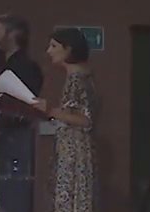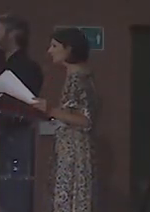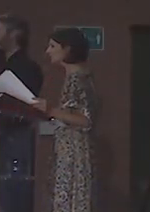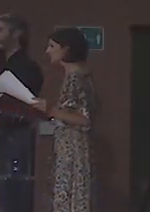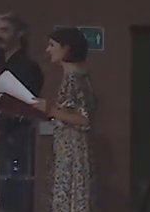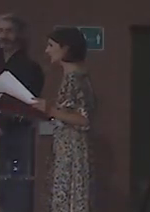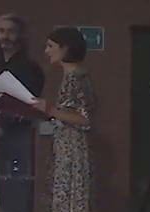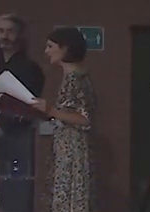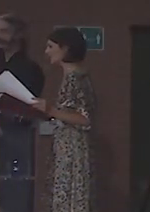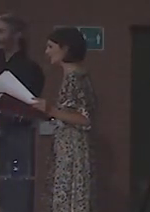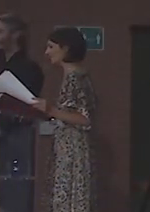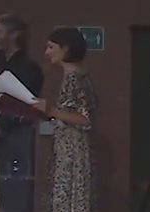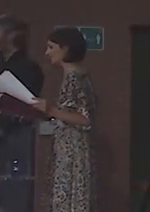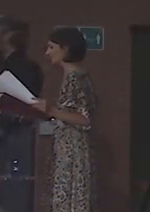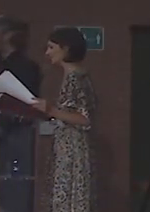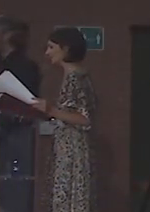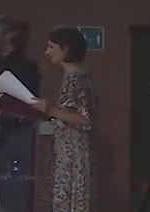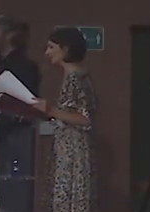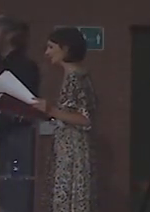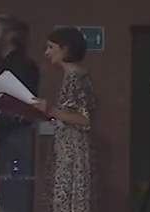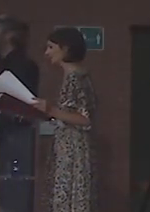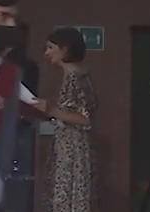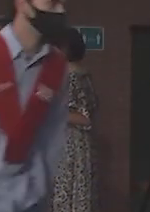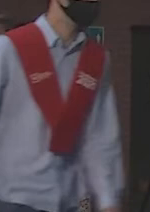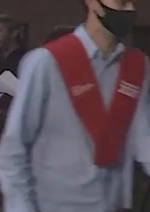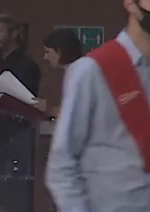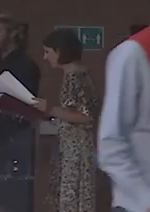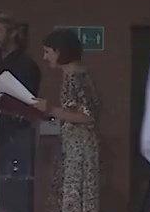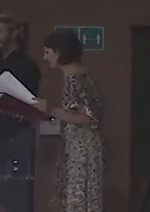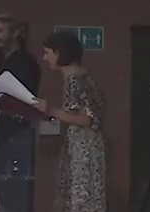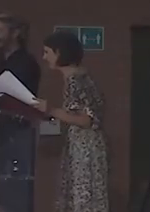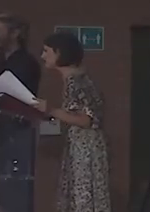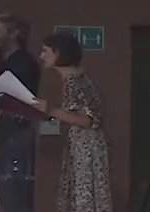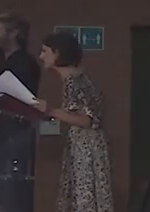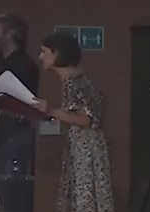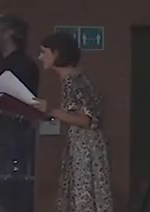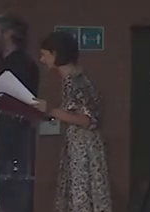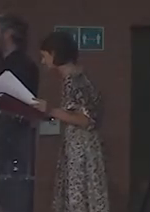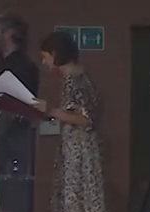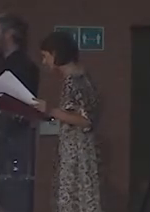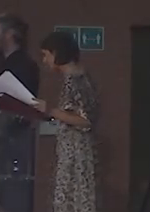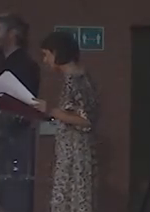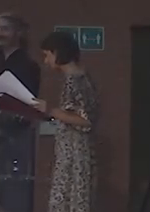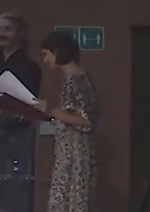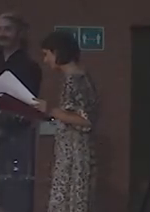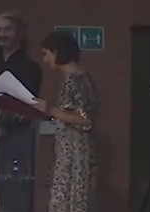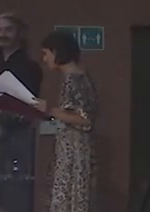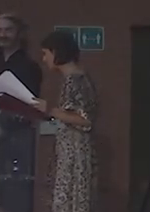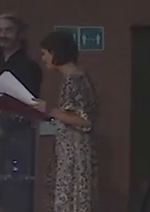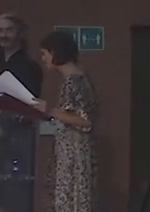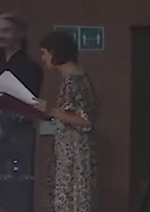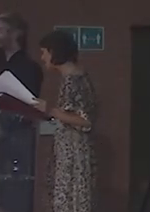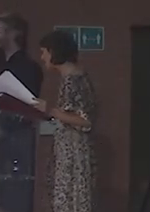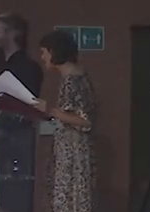Ui, ui, ui, aquí veig gent que no aplaudeix, eh? A veure, a veure. Ferran Aro Gironès.